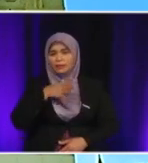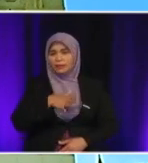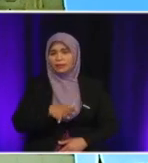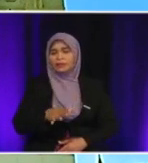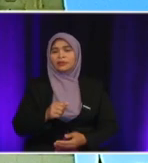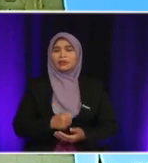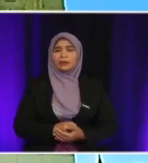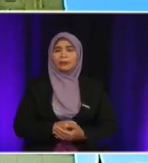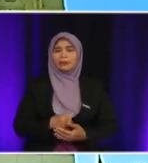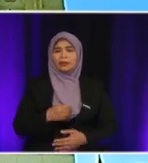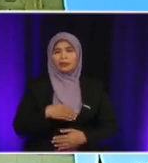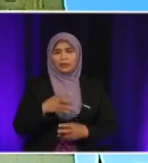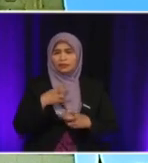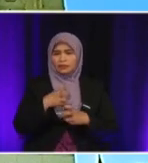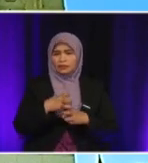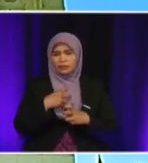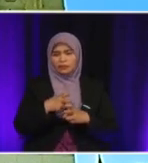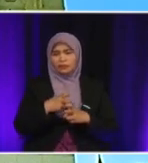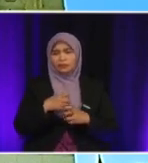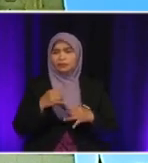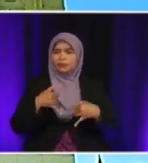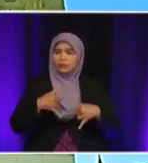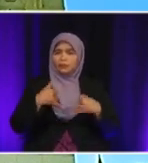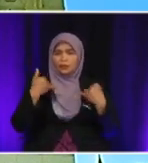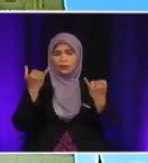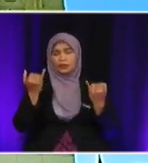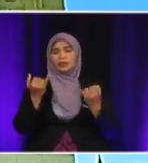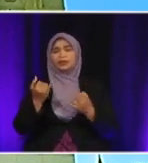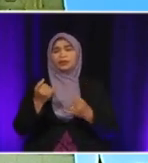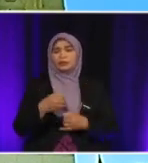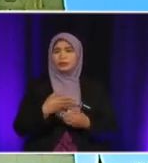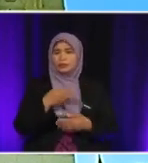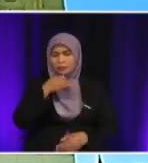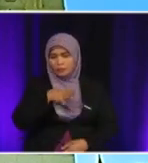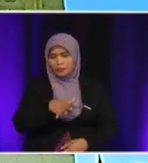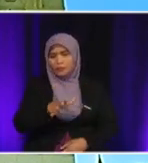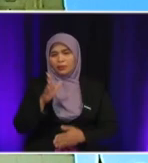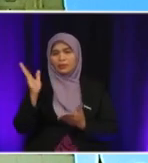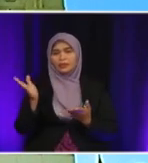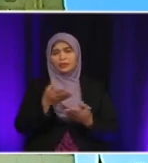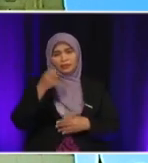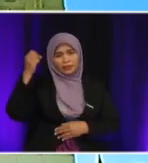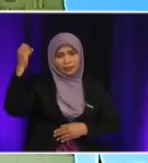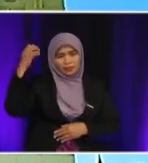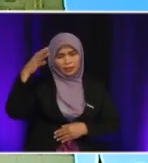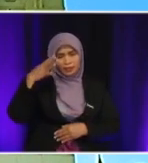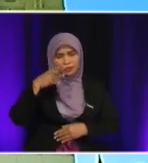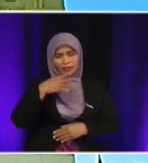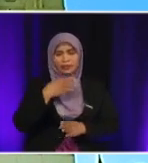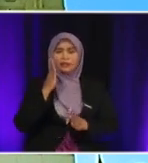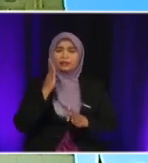sirahmu pahit getir perjuanganmu membawa Cahaya